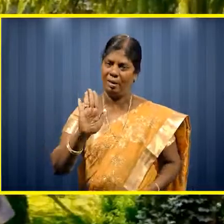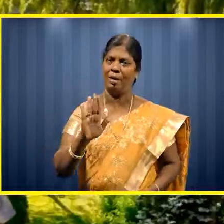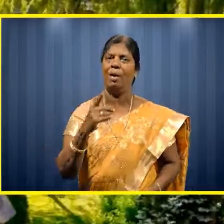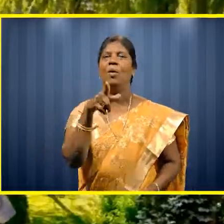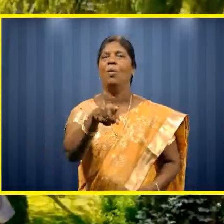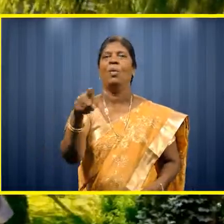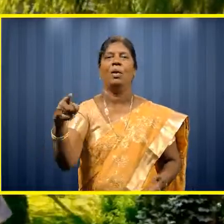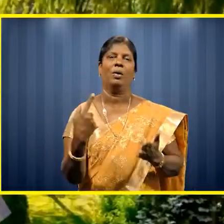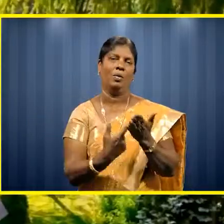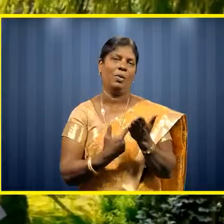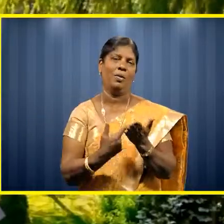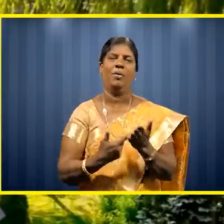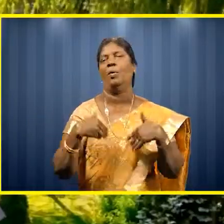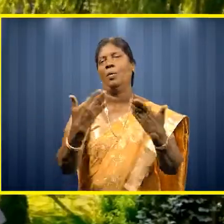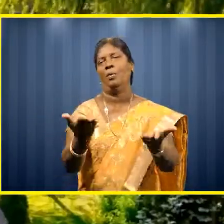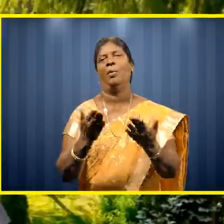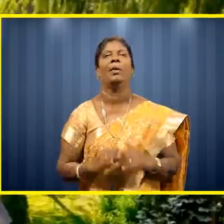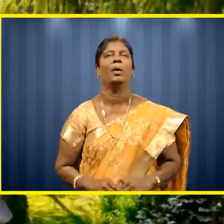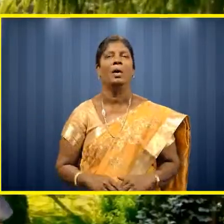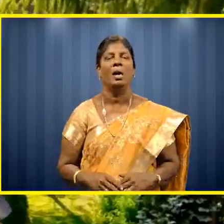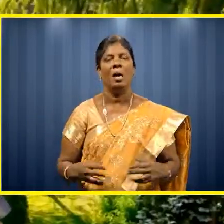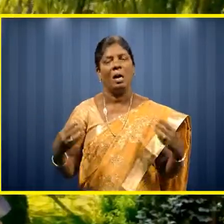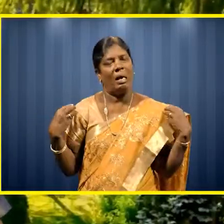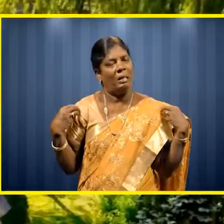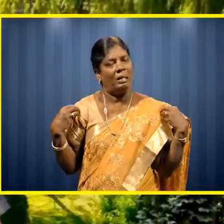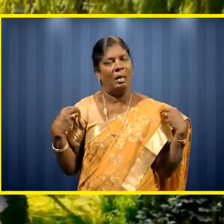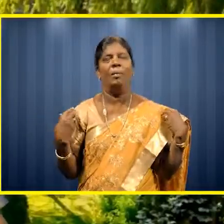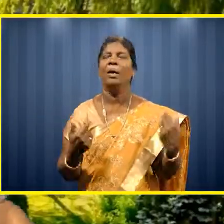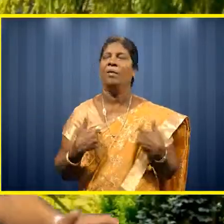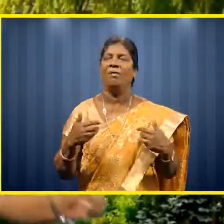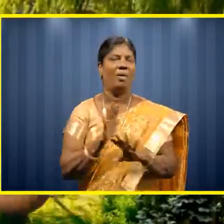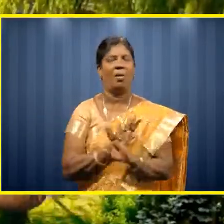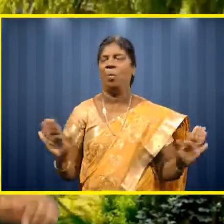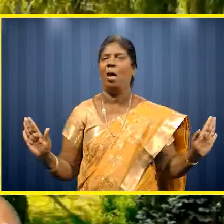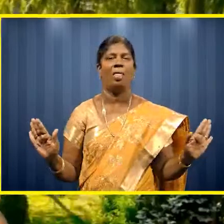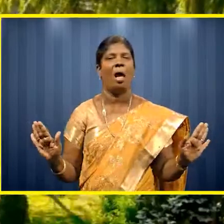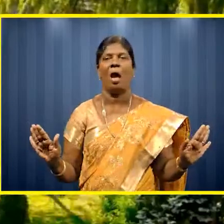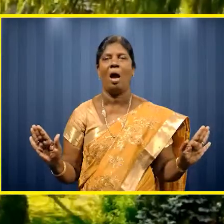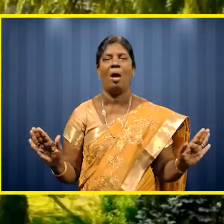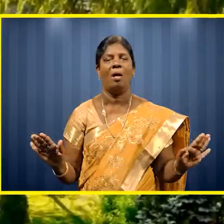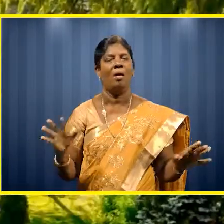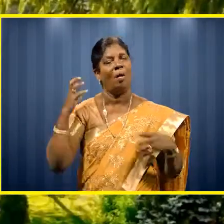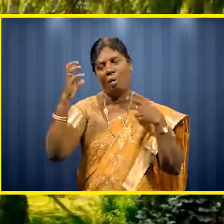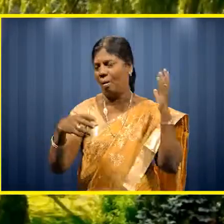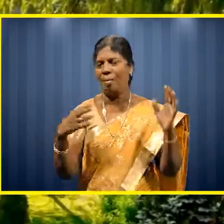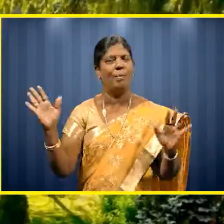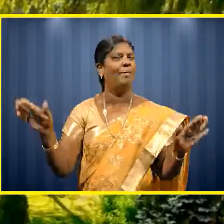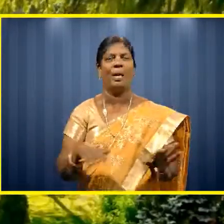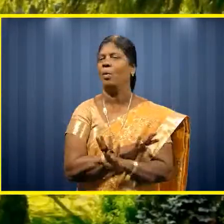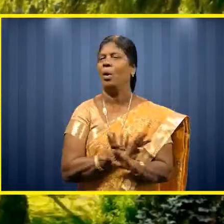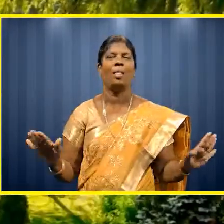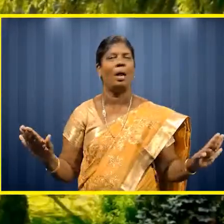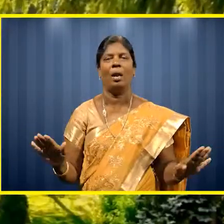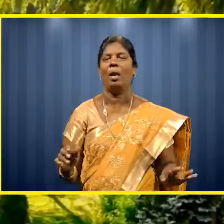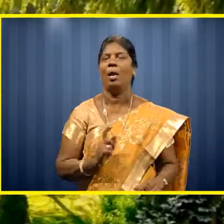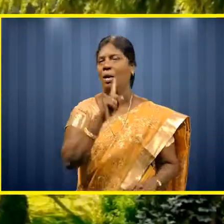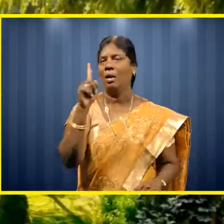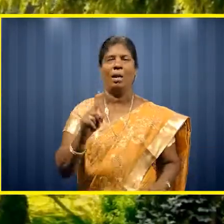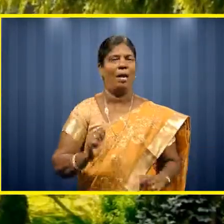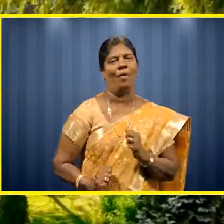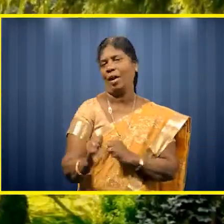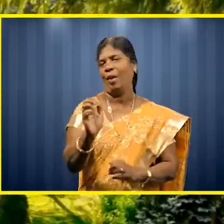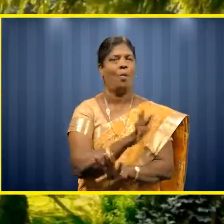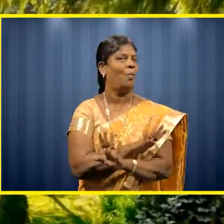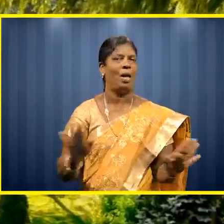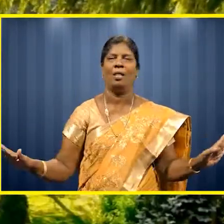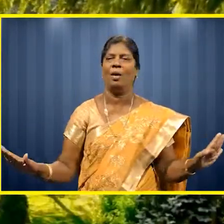உங்களோடு இருந்து உங்களுக்கு உதவி செய்வார். கஷ்டமே வராமல் இருக்கக்கூடாதா, பிரச்சனையே வராமல் இருக்கக்கூடாதா